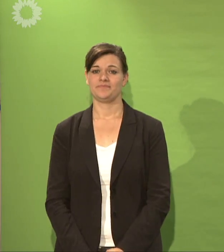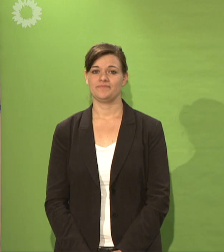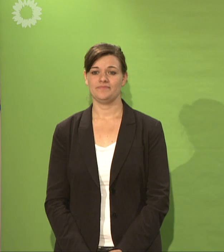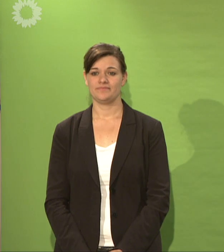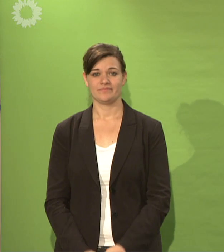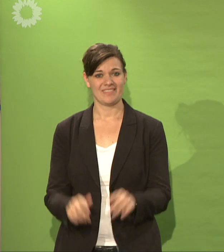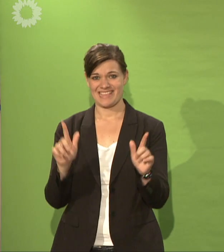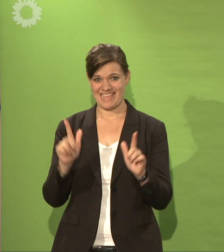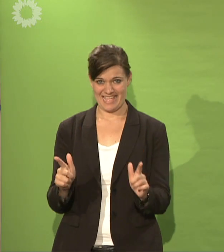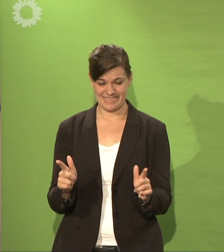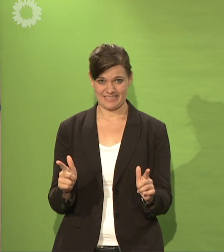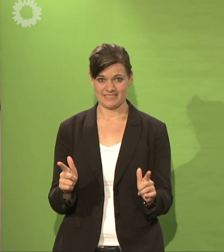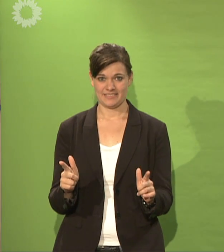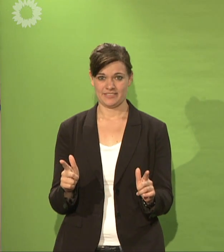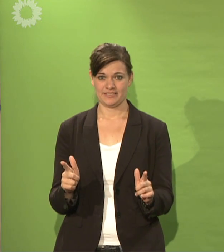Ich sehe keine.